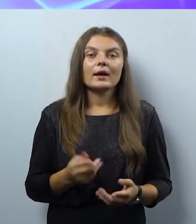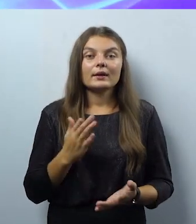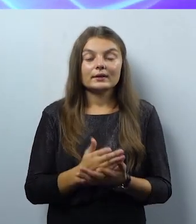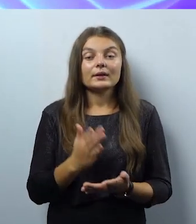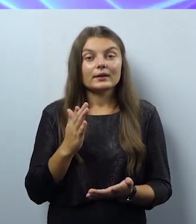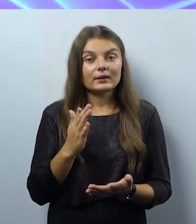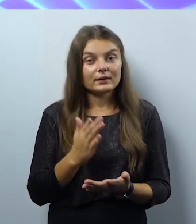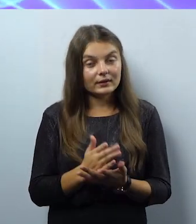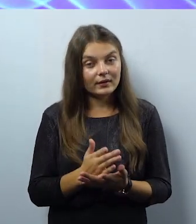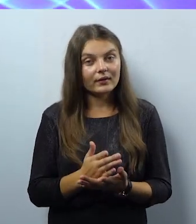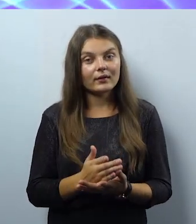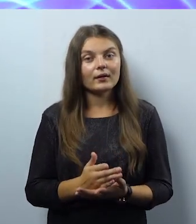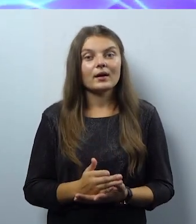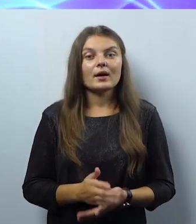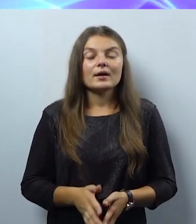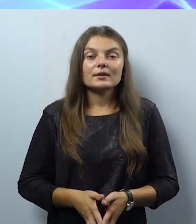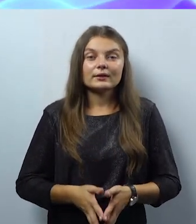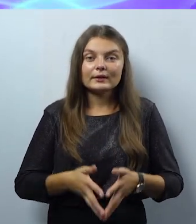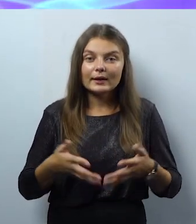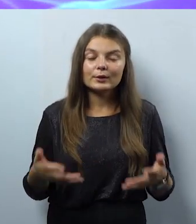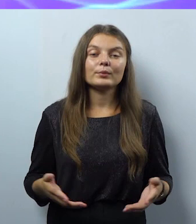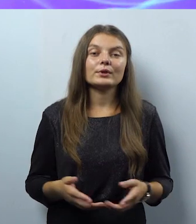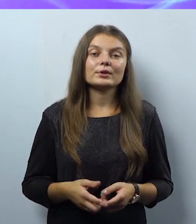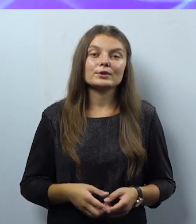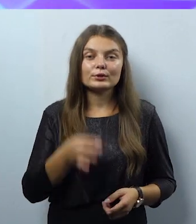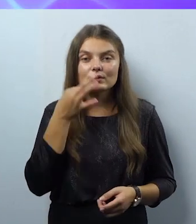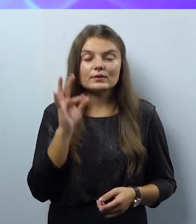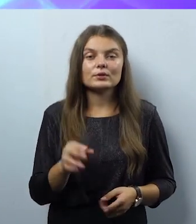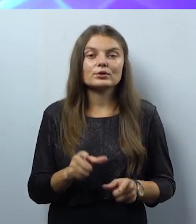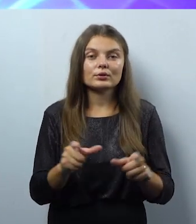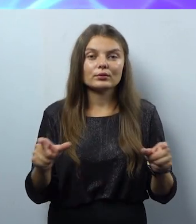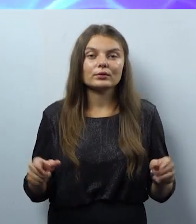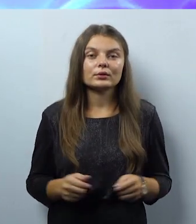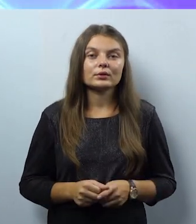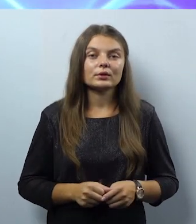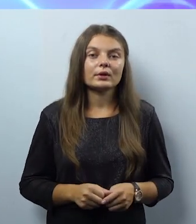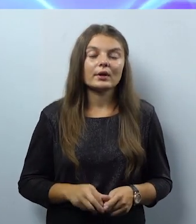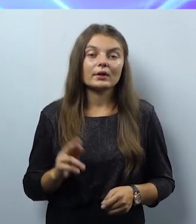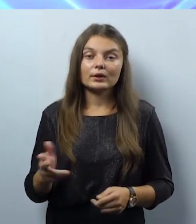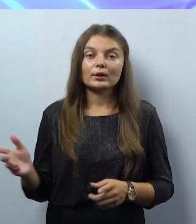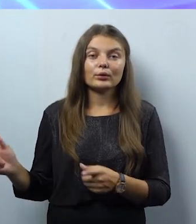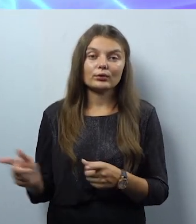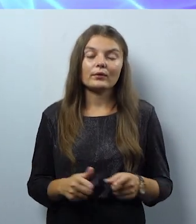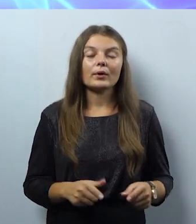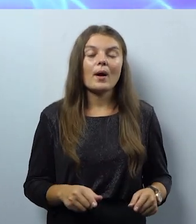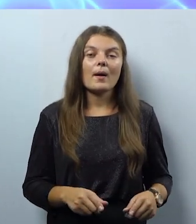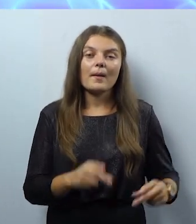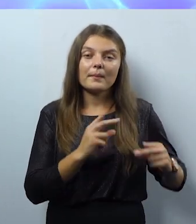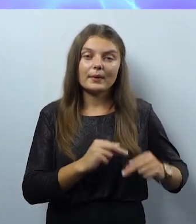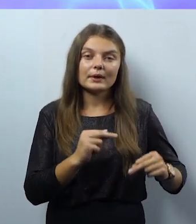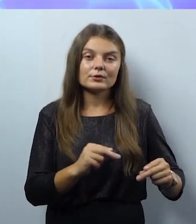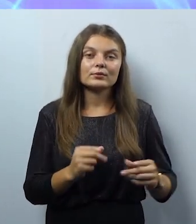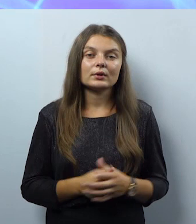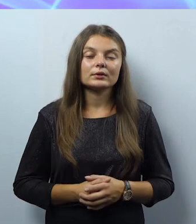лікарня, де найкраще медичне обладнання, це лікарня, яка працює 24 години, і доїзд до неї повинен бути не більше 1 години. Тобто